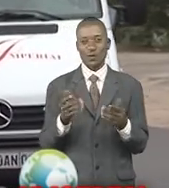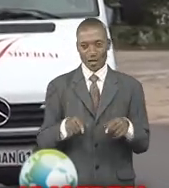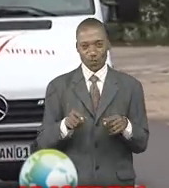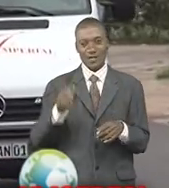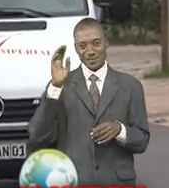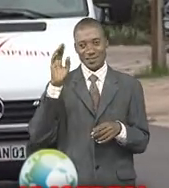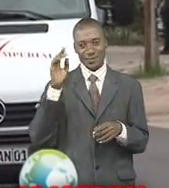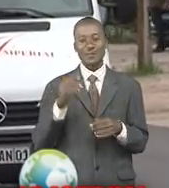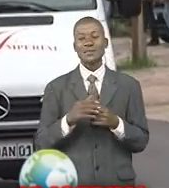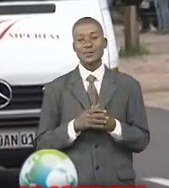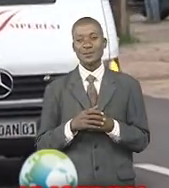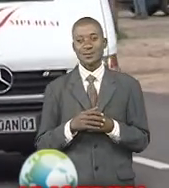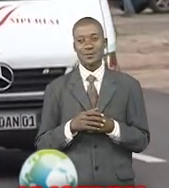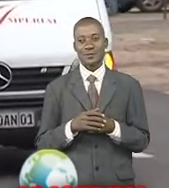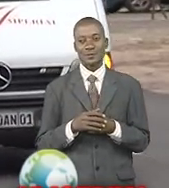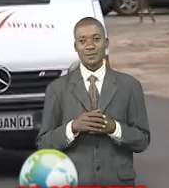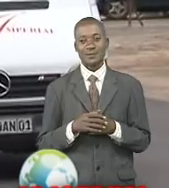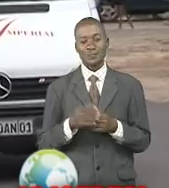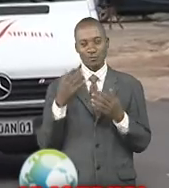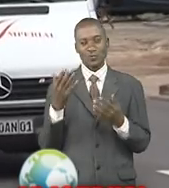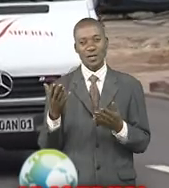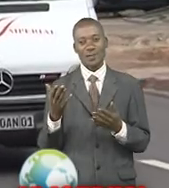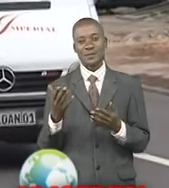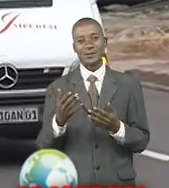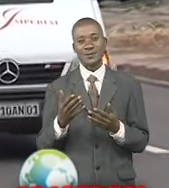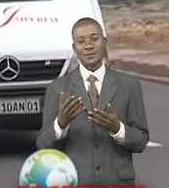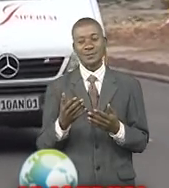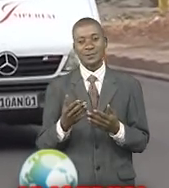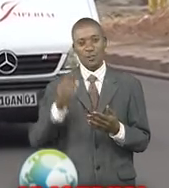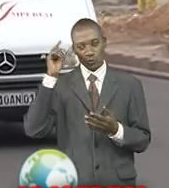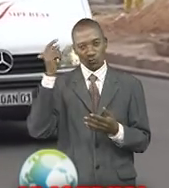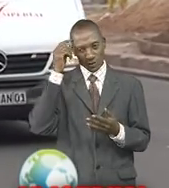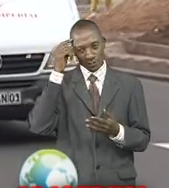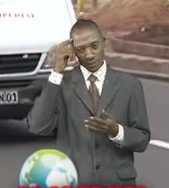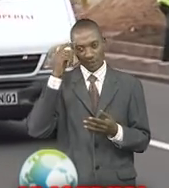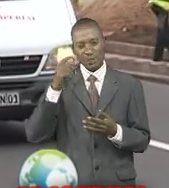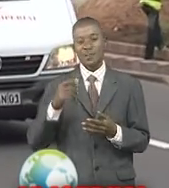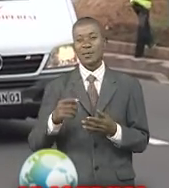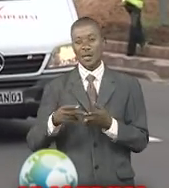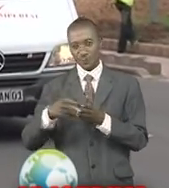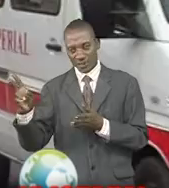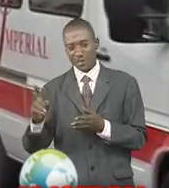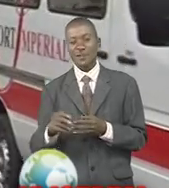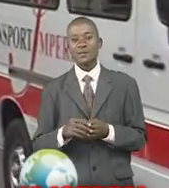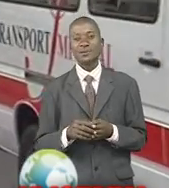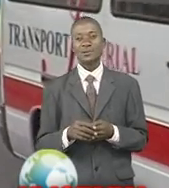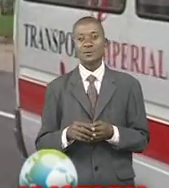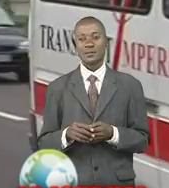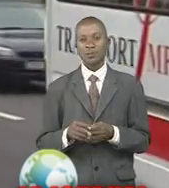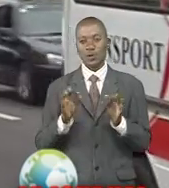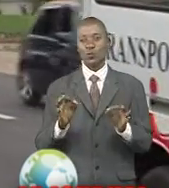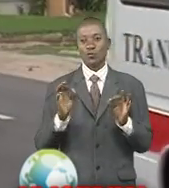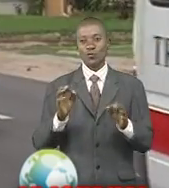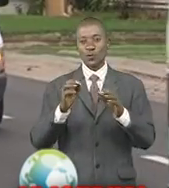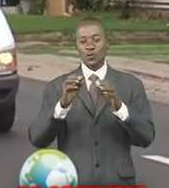fonds propres. Il s'agit de l'accompagnement des privés à l'action du gouvernement pour le social de la population. La société